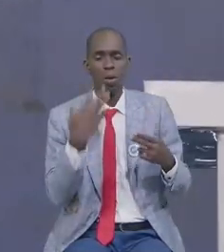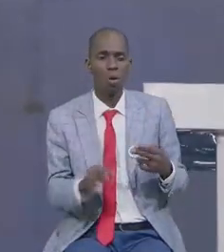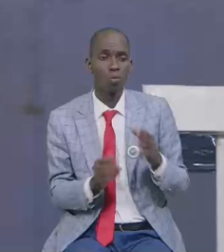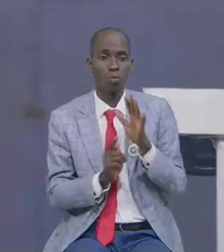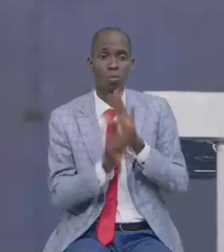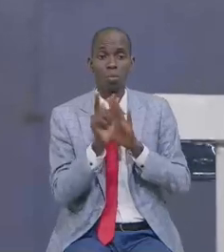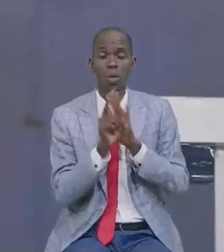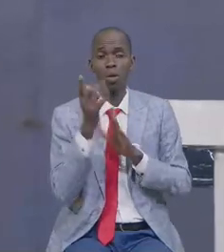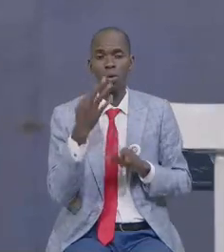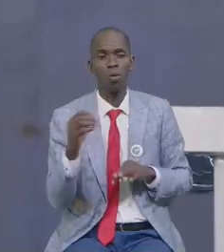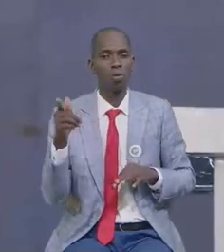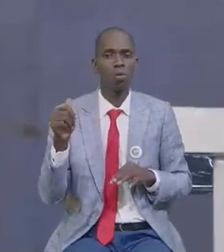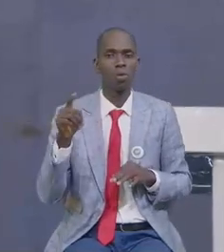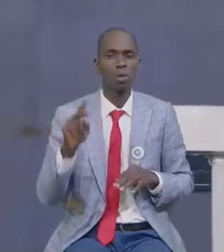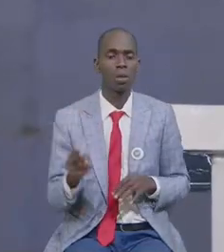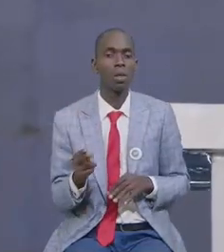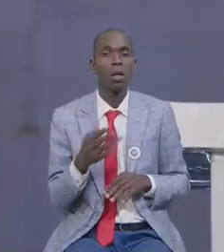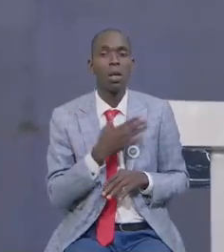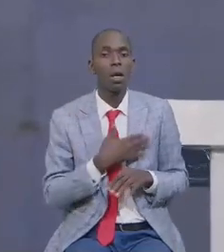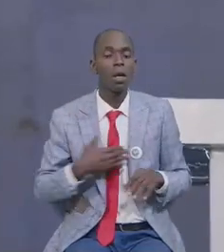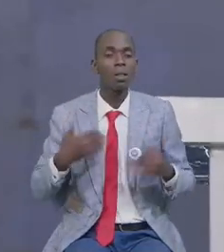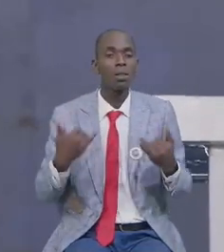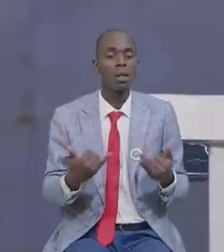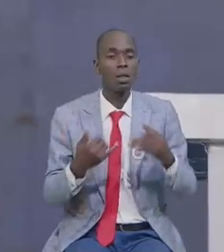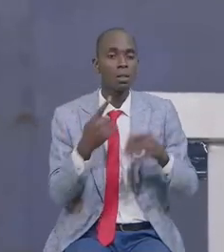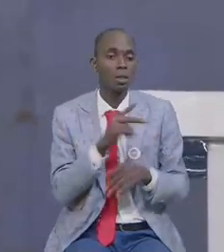Et Saül, le roi,